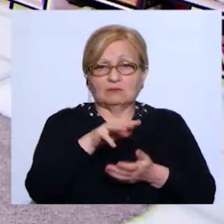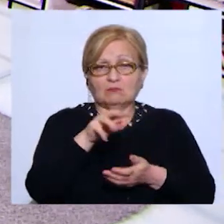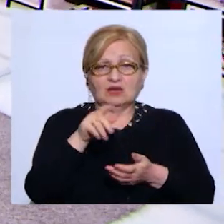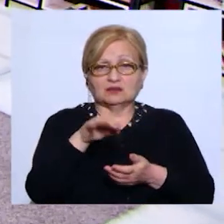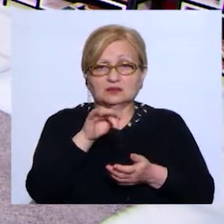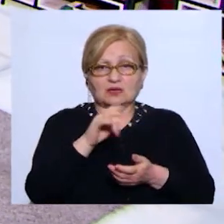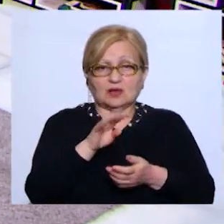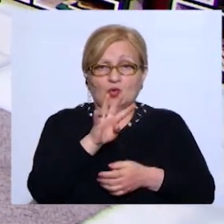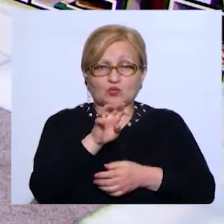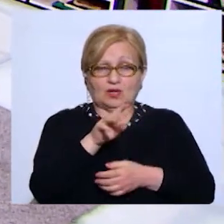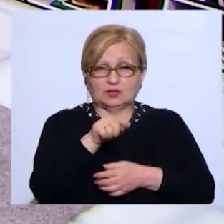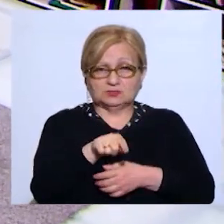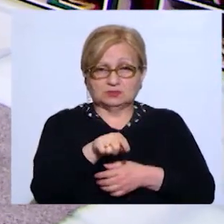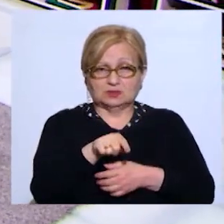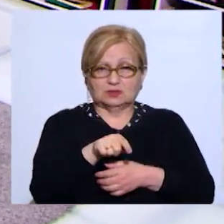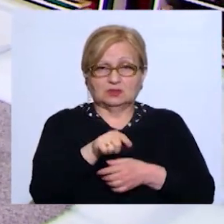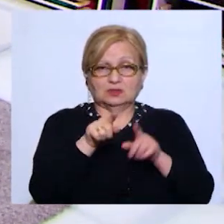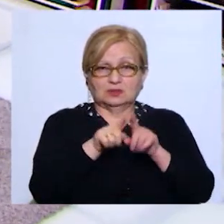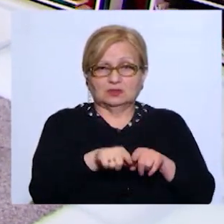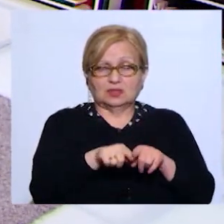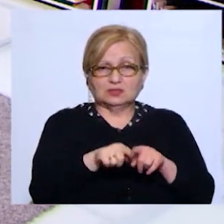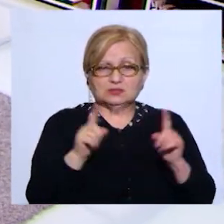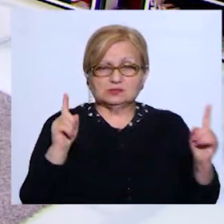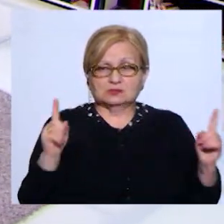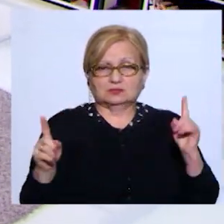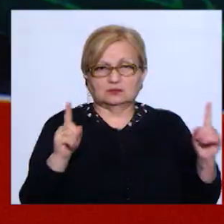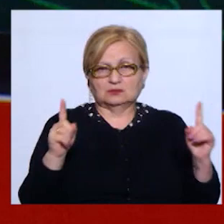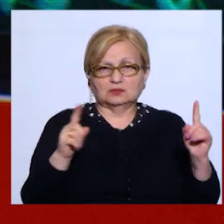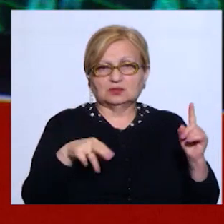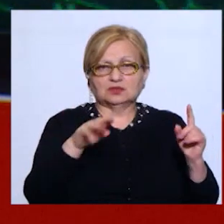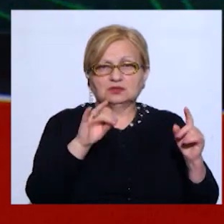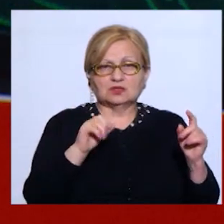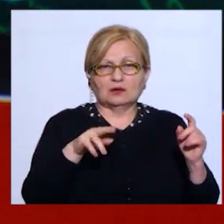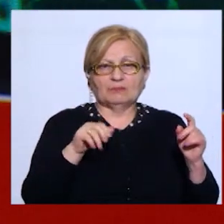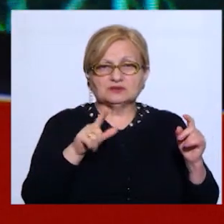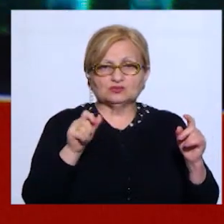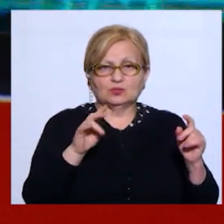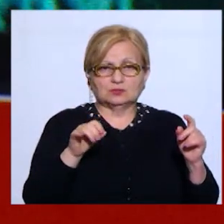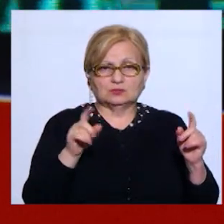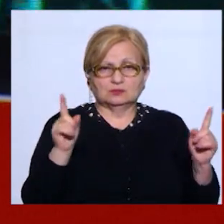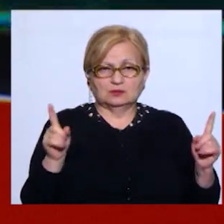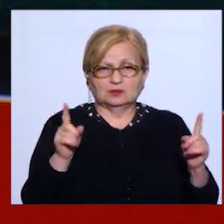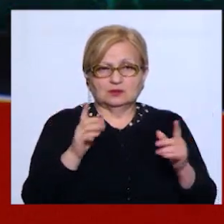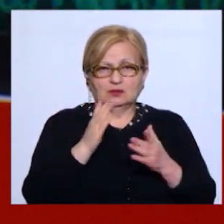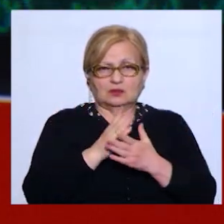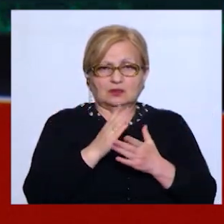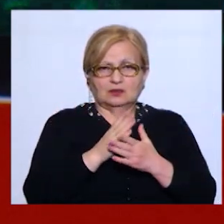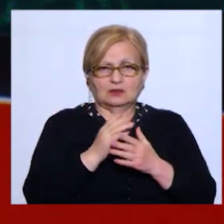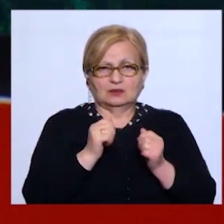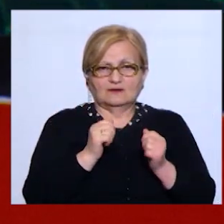მედიანაც, ანუ 400-ია. ასევე დიაპაზონი, ანუ დიაპაზონი გვაინტერესებს და რა გამოგვივიდა. დიაპაზონი არის